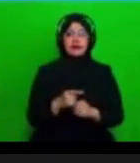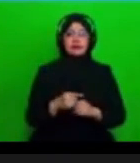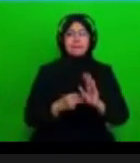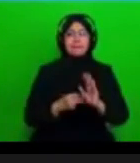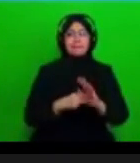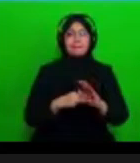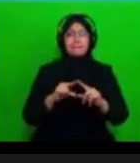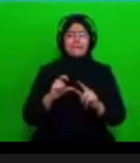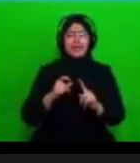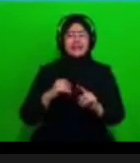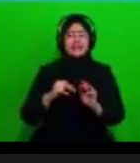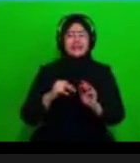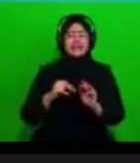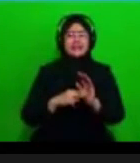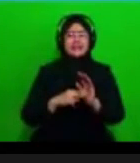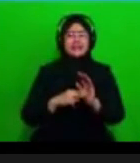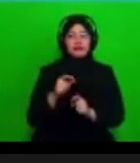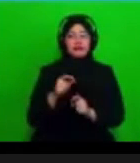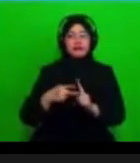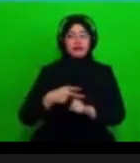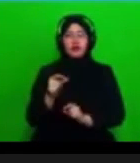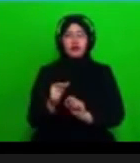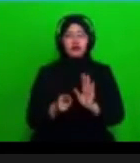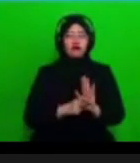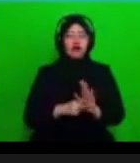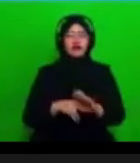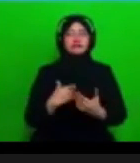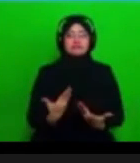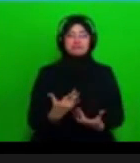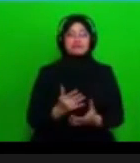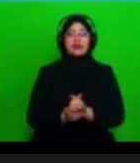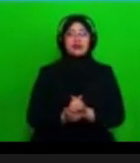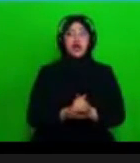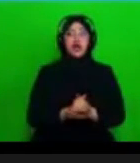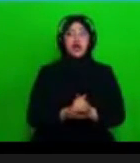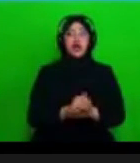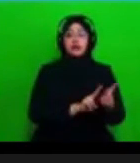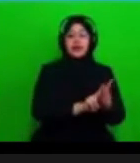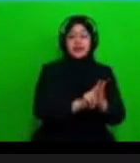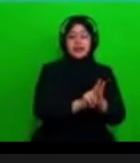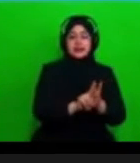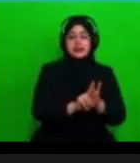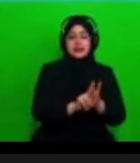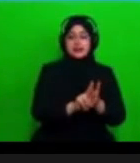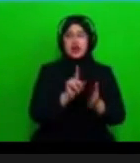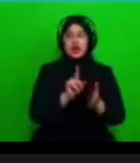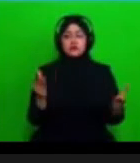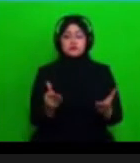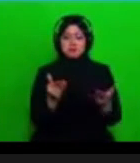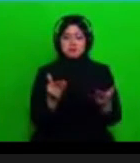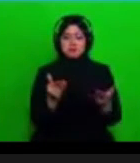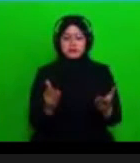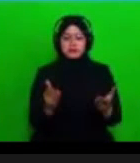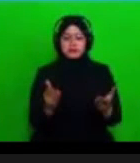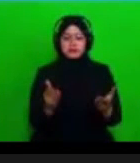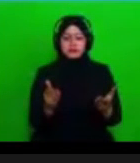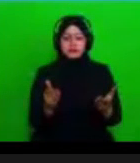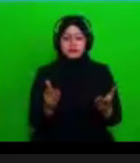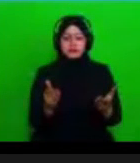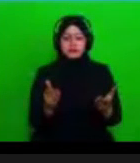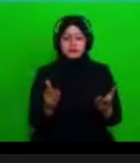Nah, matching fund ini gini, kampus, baik PTN dan PTS itu didorong untuk kalau riset itu